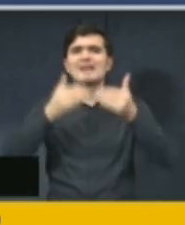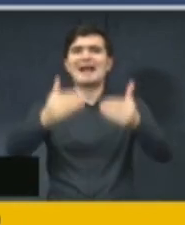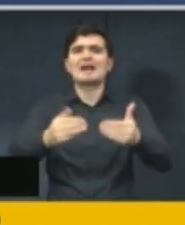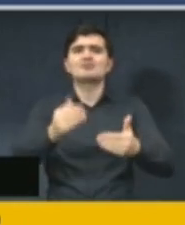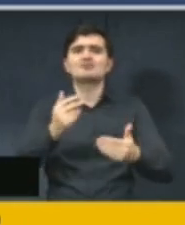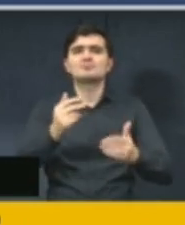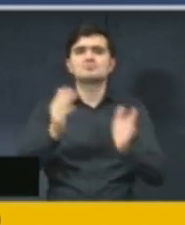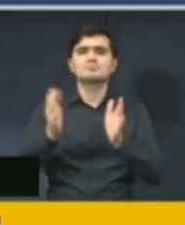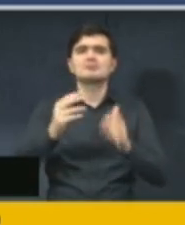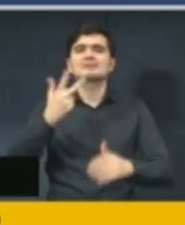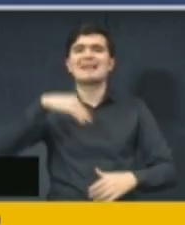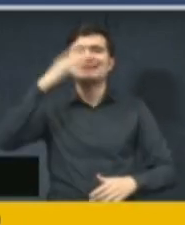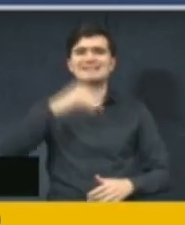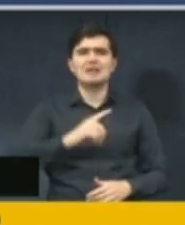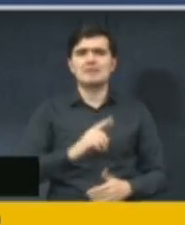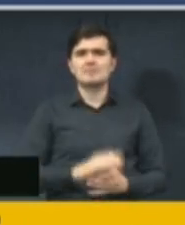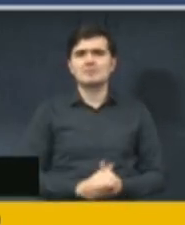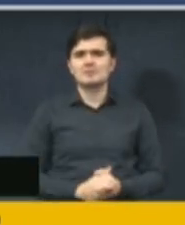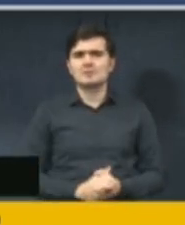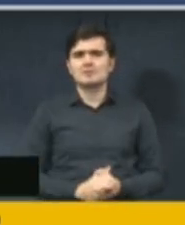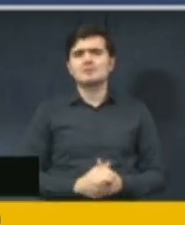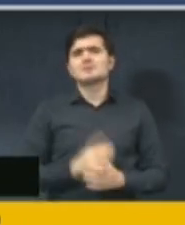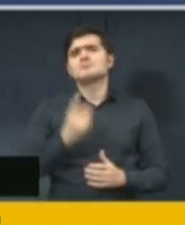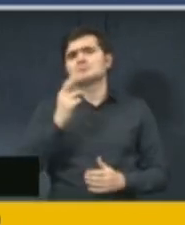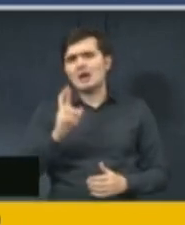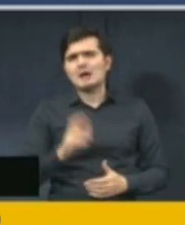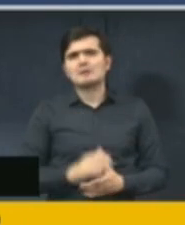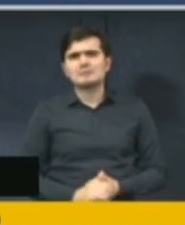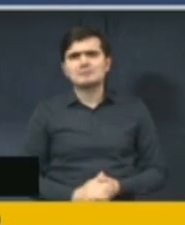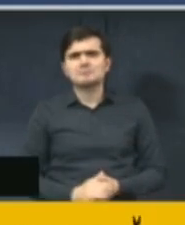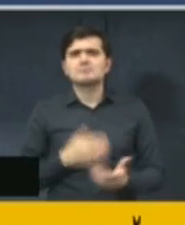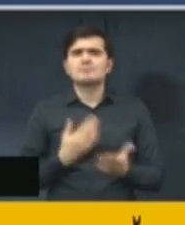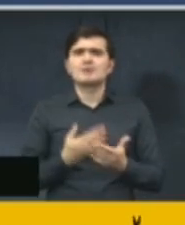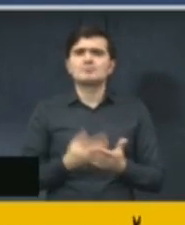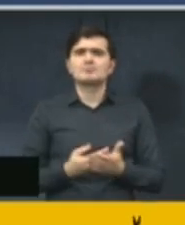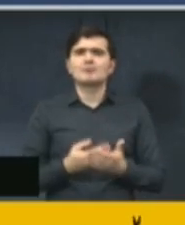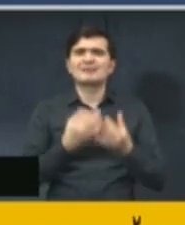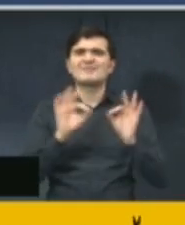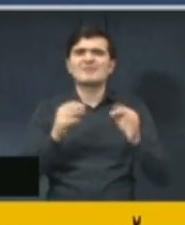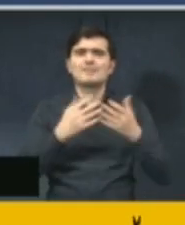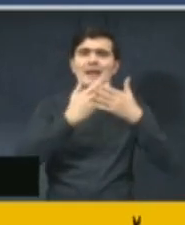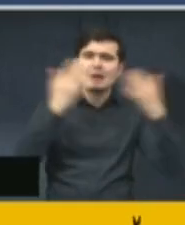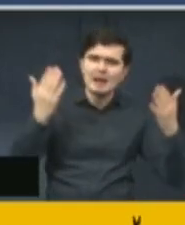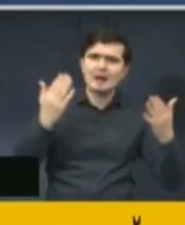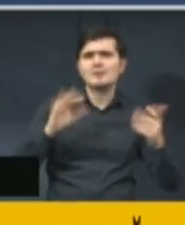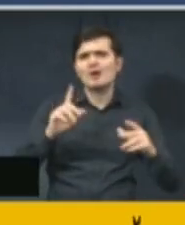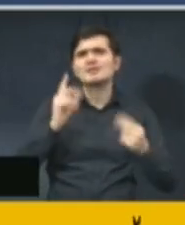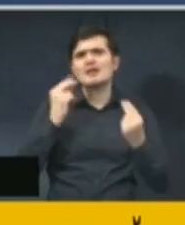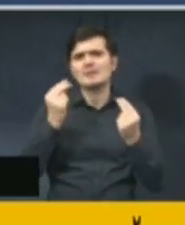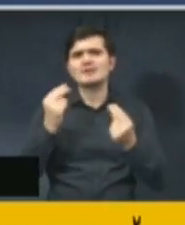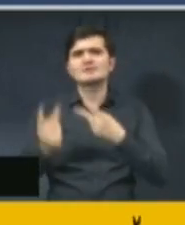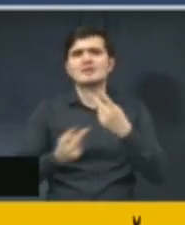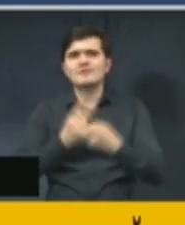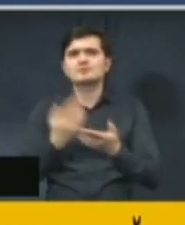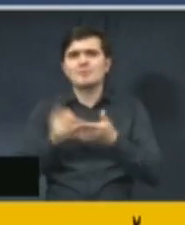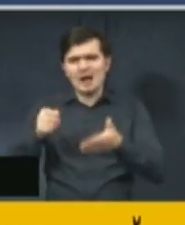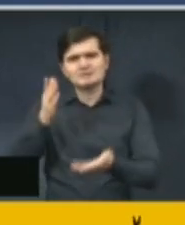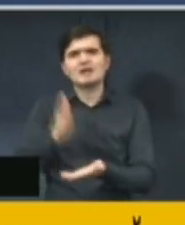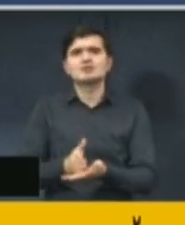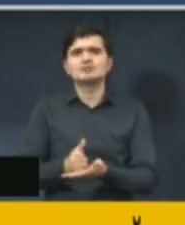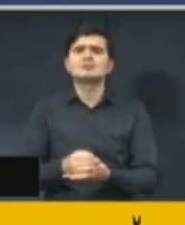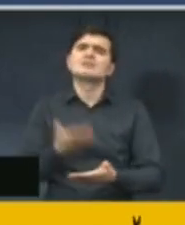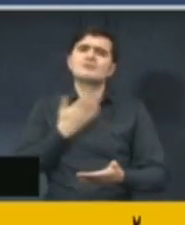nu era nimic semnificativ. Dar, pentru acuratețe, poate că e bine să le folosim. Până la urmă, asta e decizia,